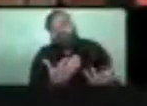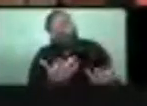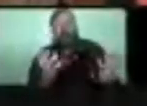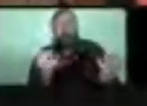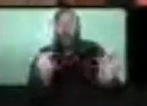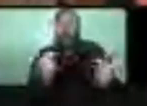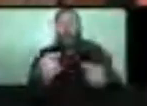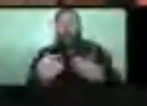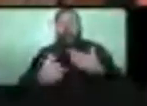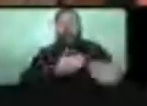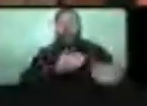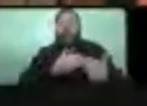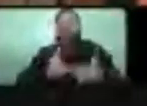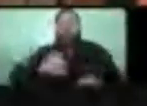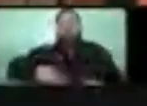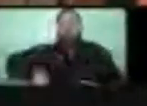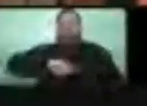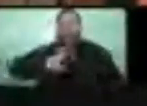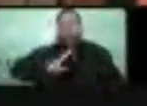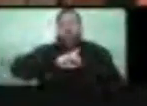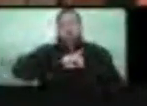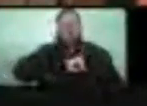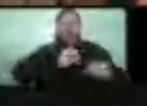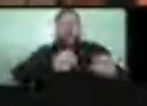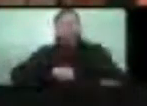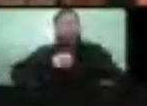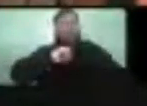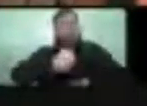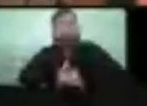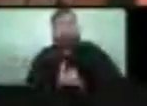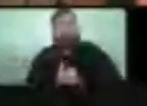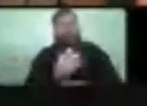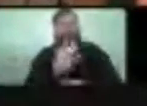tunapaswa kutumia pesa na ni wapi hatuwezi kutumia pesa.